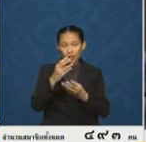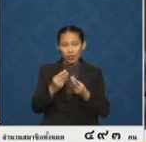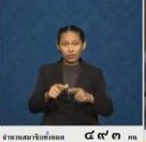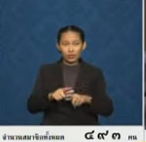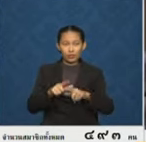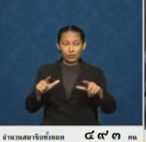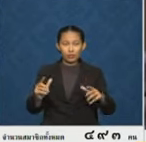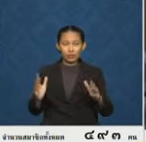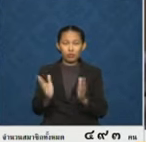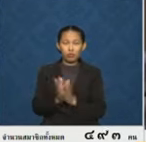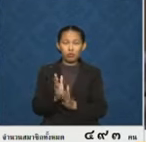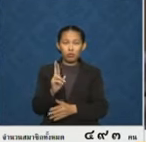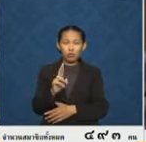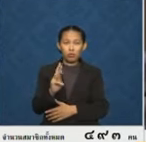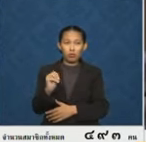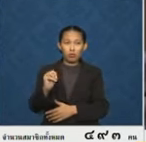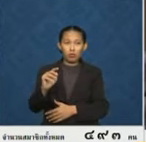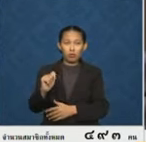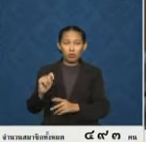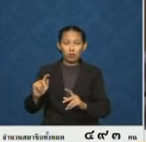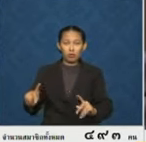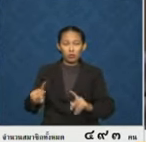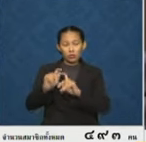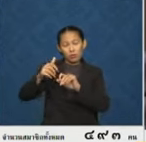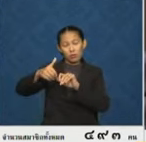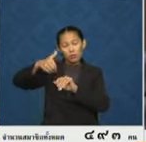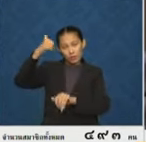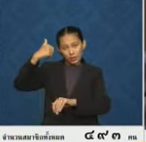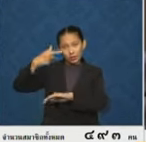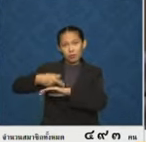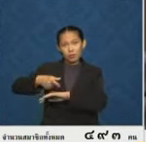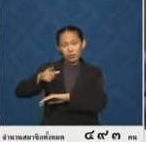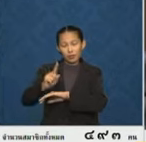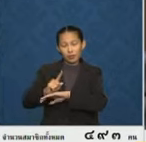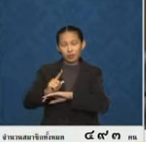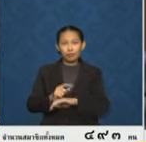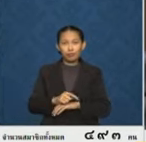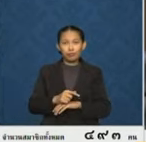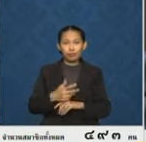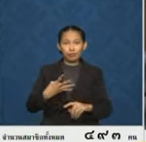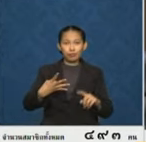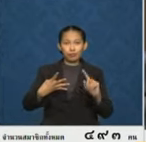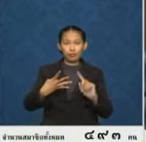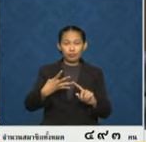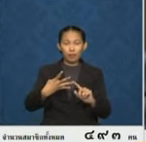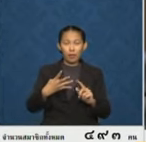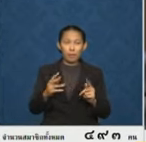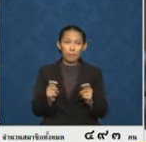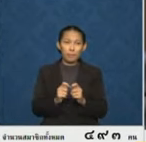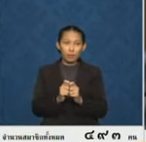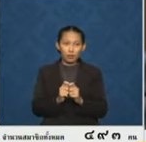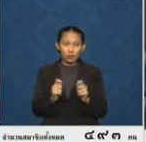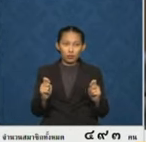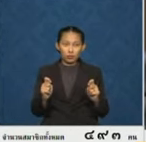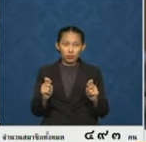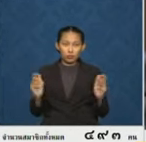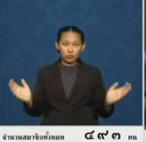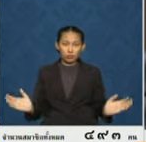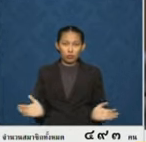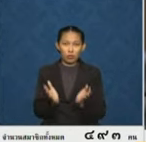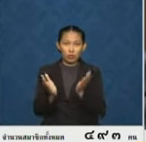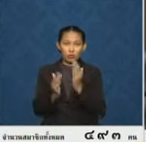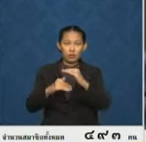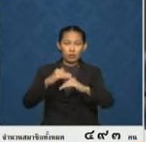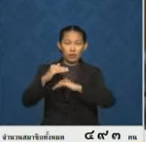ด้วยท่านรัฐมนตรีว่าการกระทรวงมหาไทยเป็นประธาน 3คณะอนุกรรมการส่งเสริมและ